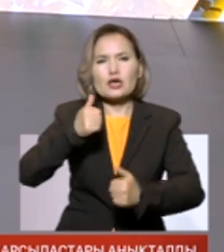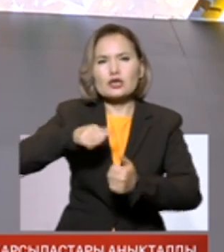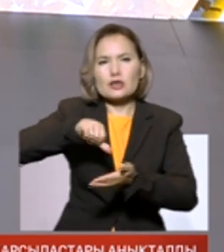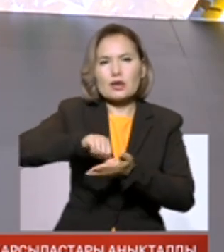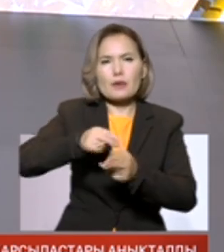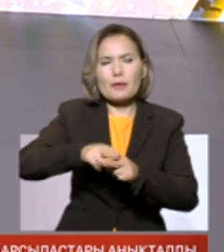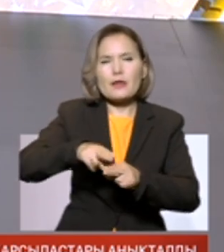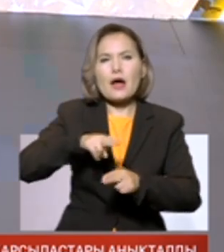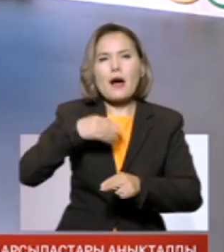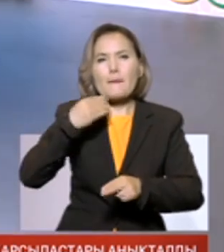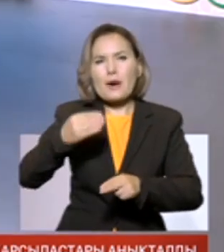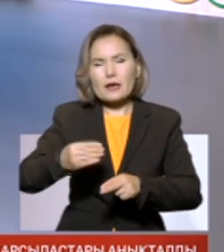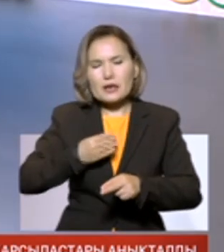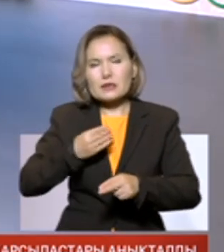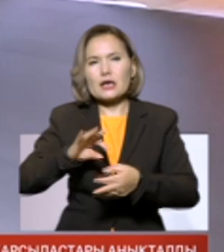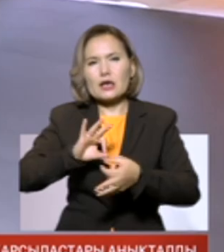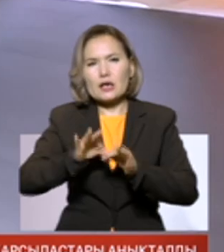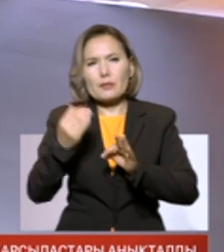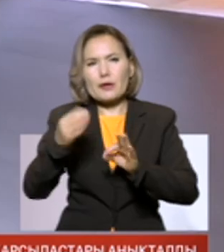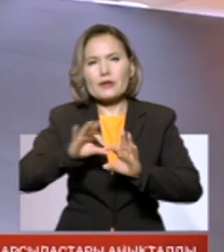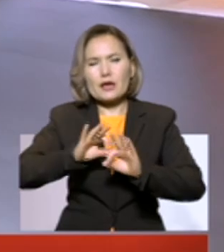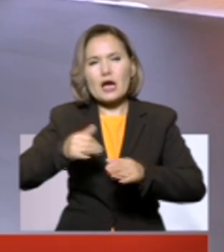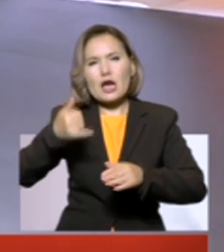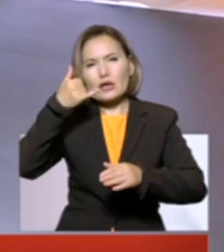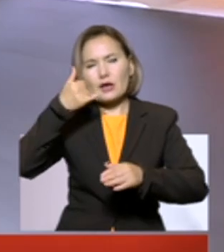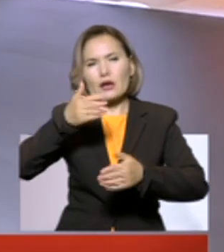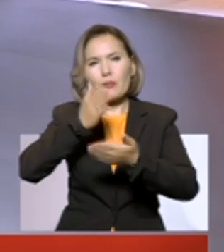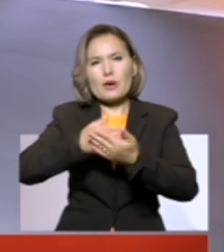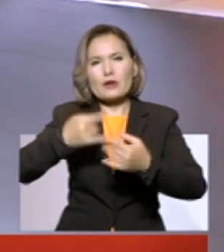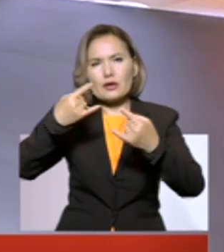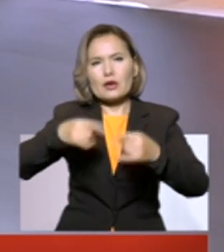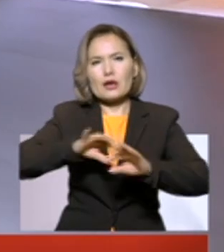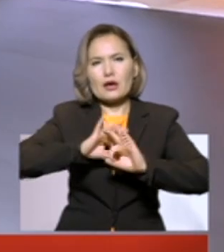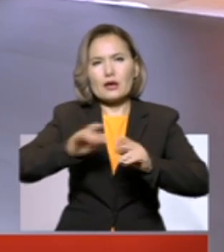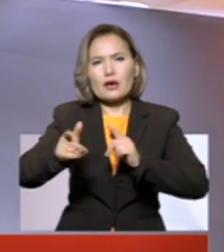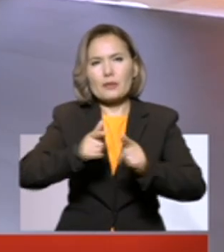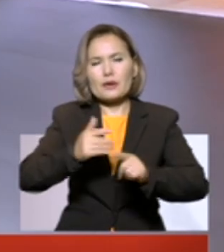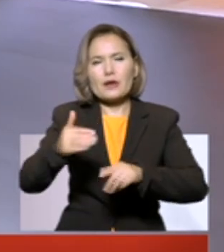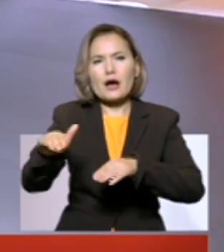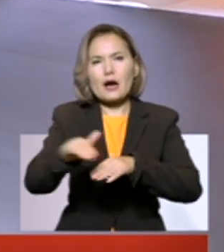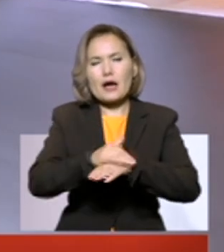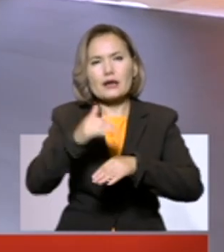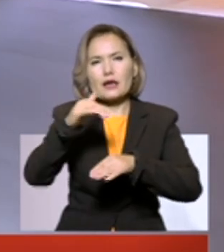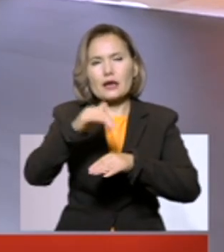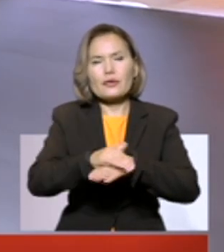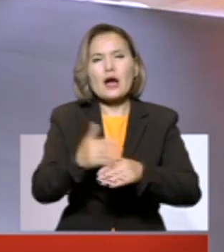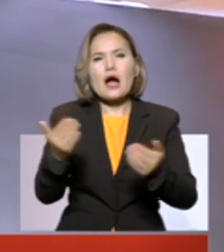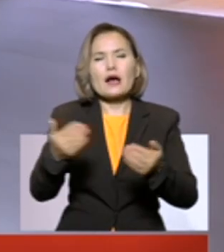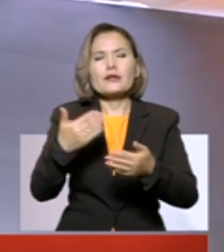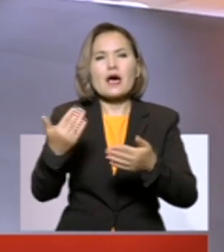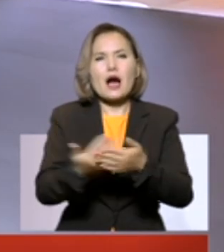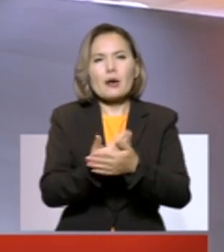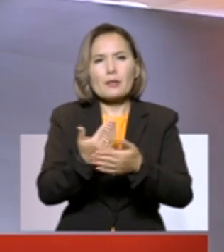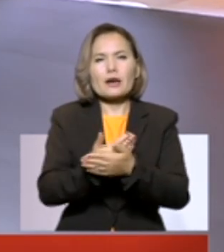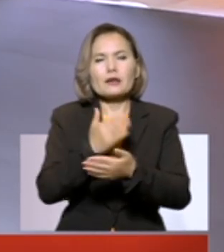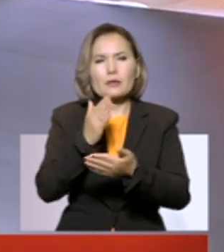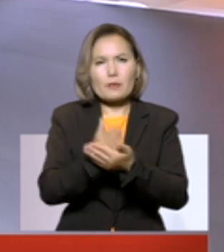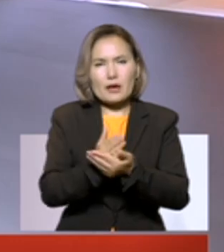түседі. Парижде жүрген тілшіміз Нұрсұлтан Тілектес қазір бізбен тікелей байланыста. Нұрсұлтан, қайырлы кеш, қандай ақпаратың бар, бізбен